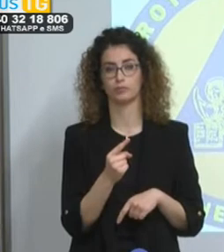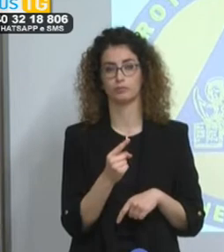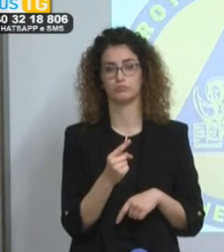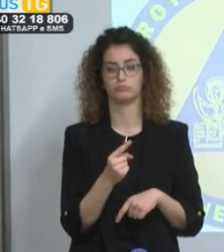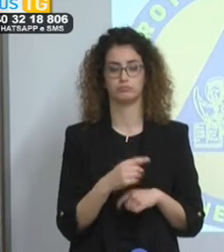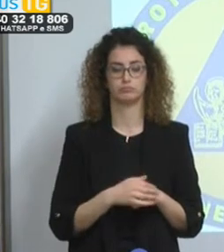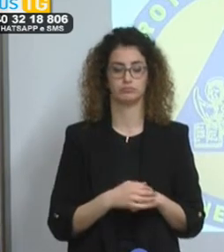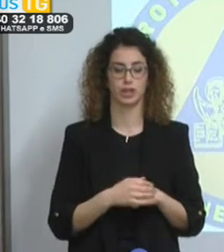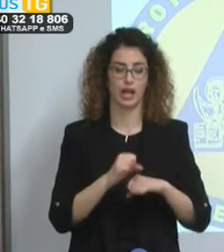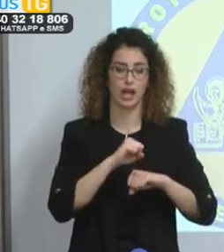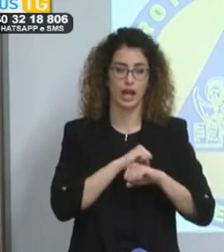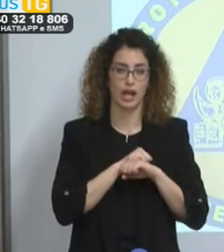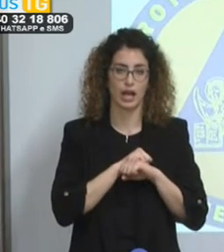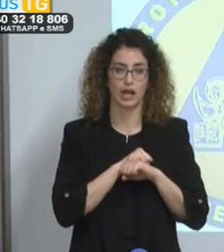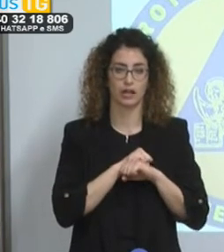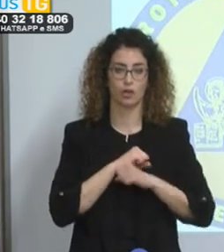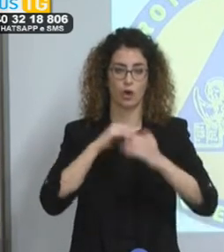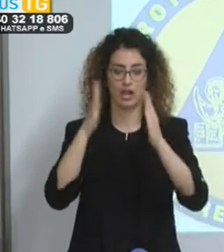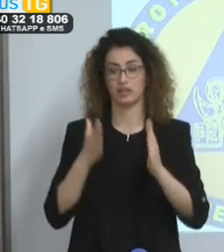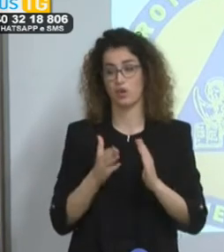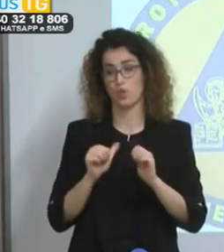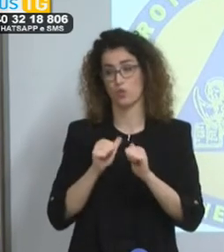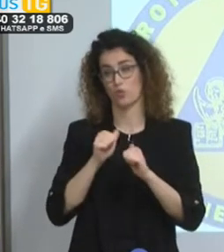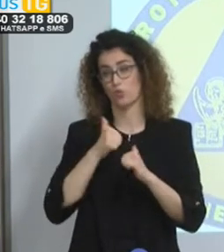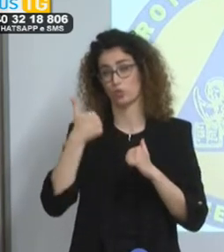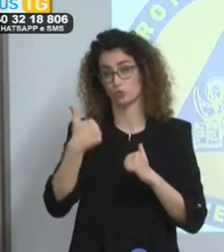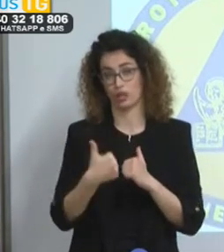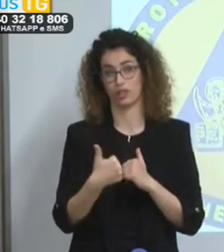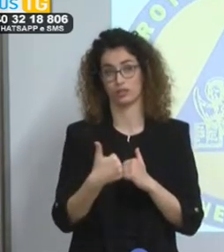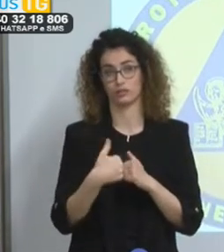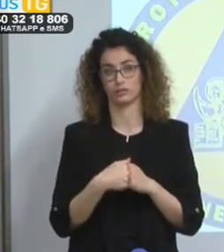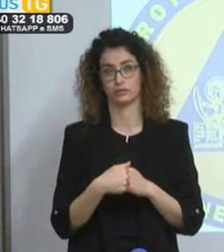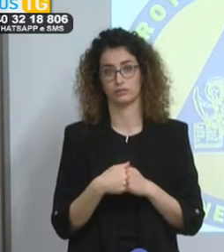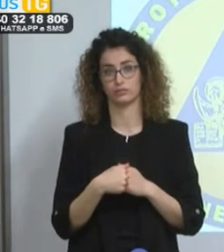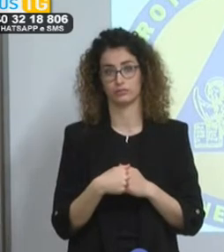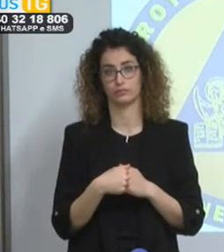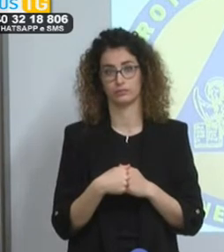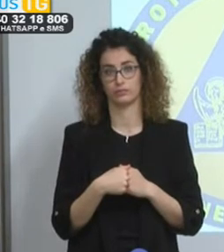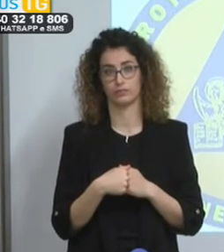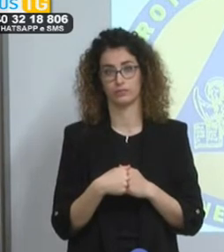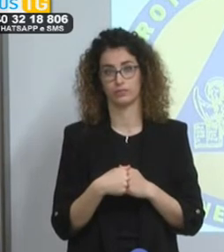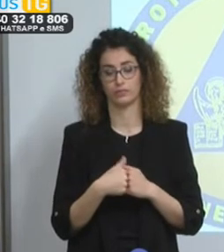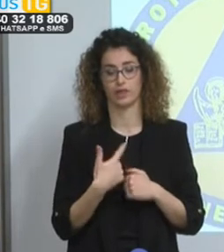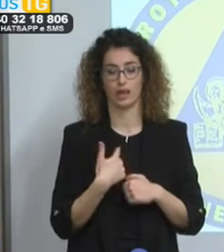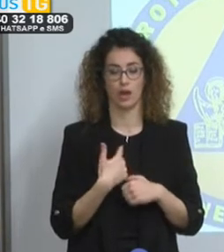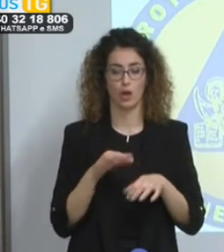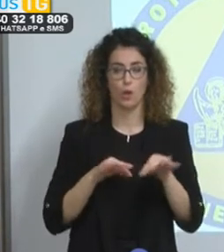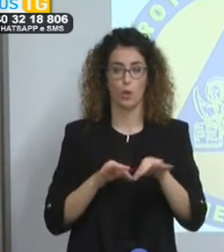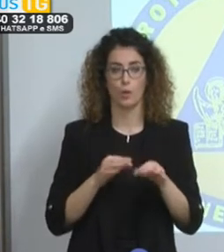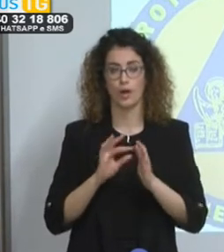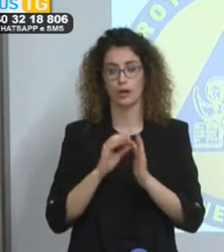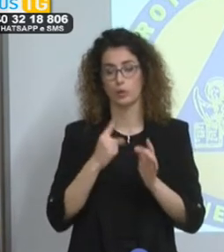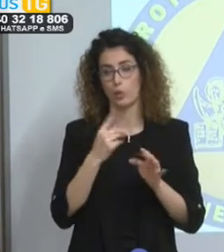cioè, penso che la galleria un annetto ce lo porti via. Ecco, al giorno sono 790 metri. Sì. Cioè,